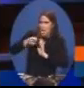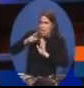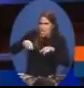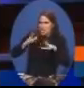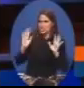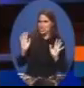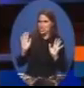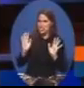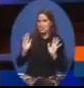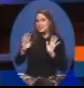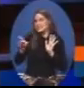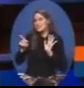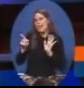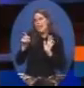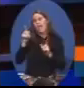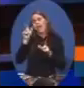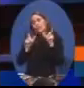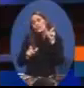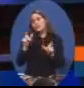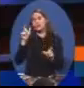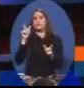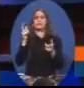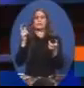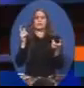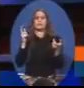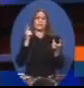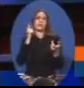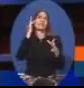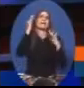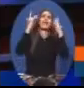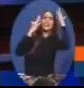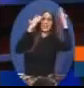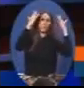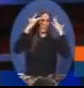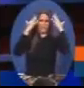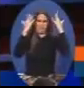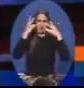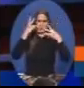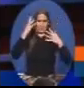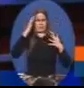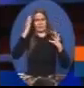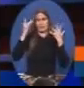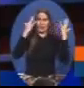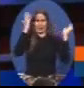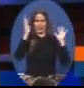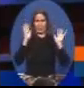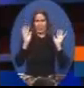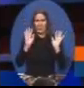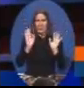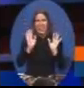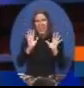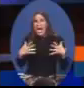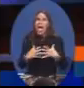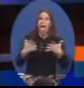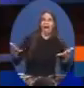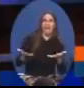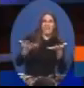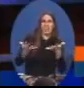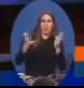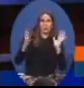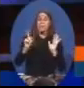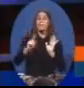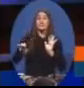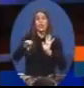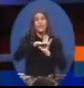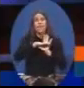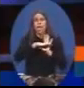וזה מדמיונם של אנשים שיש להם דמיון חולה. אז אין תחפלות, כי מי שקובע את המספר